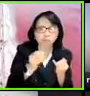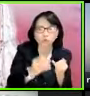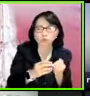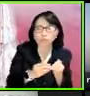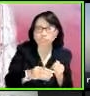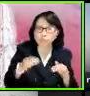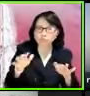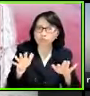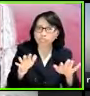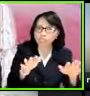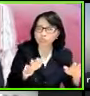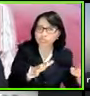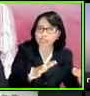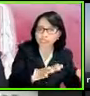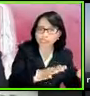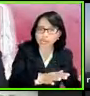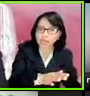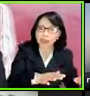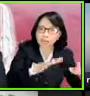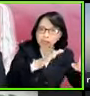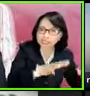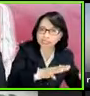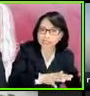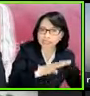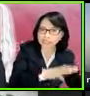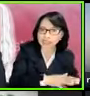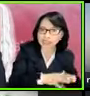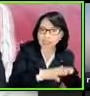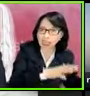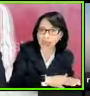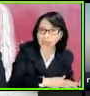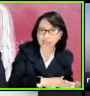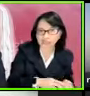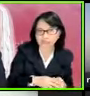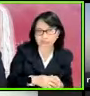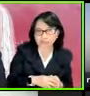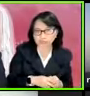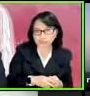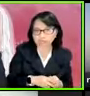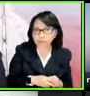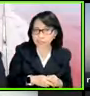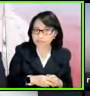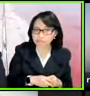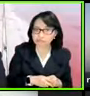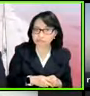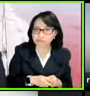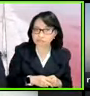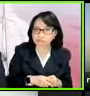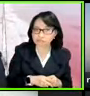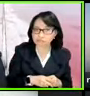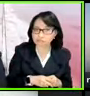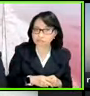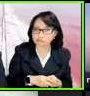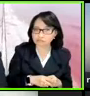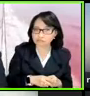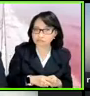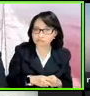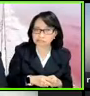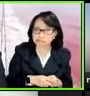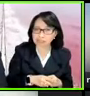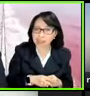biru buruk semuanya itu ada di dalam bagian rencana Allah amin amin